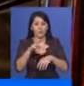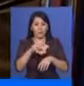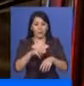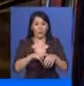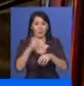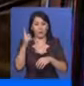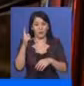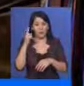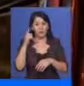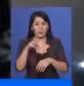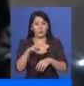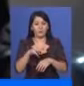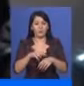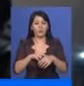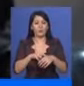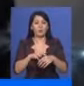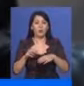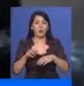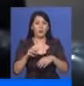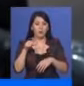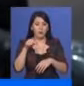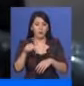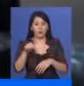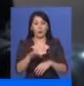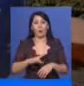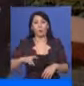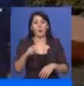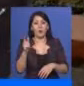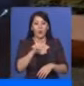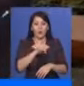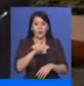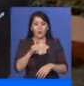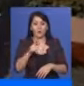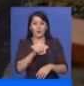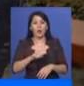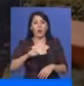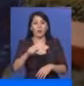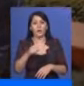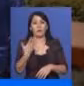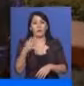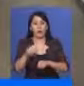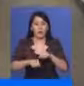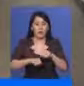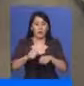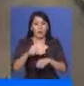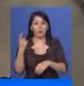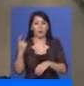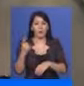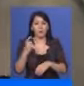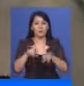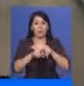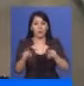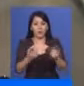полицейлерге хабарласыпты. Тәртіп сақшылары қоңырау түскен бойда сол ауланы бақылау қалады. Ал тамыздың 5-нен бастап мотоцикл иелеріне қатысты